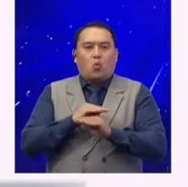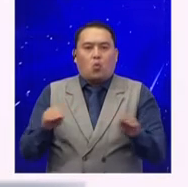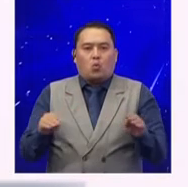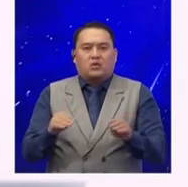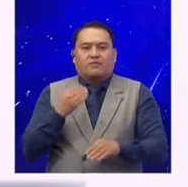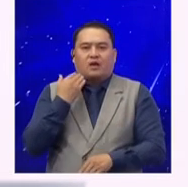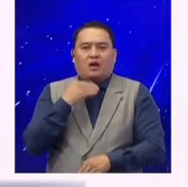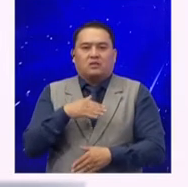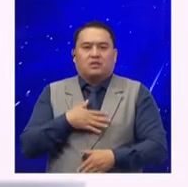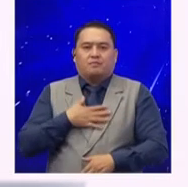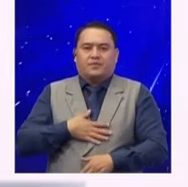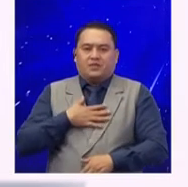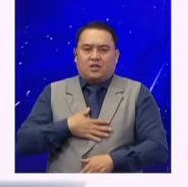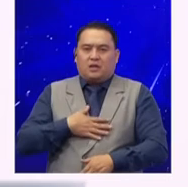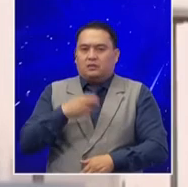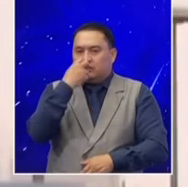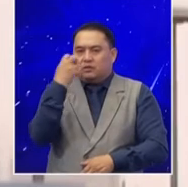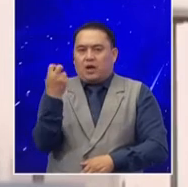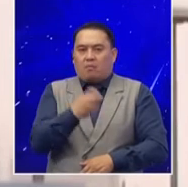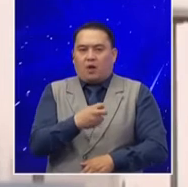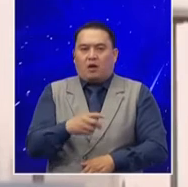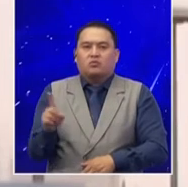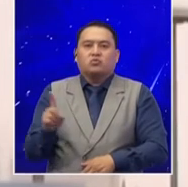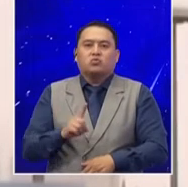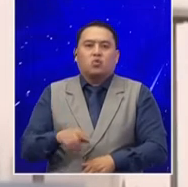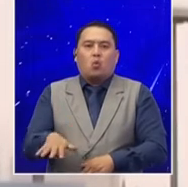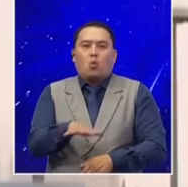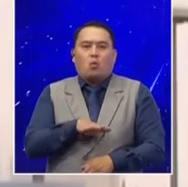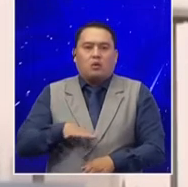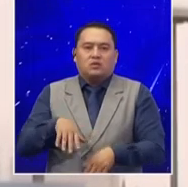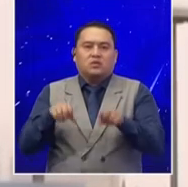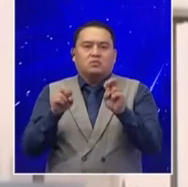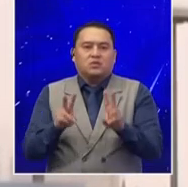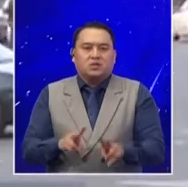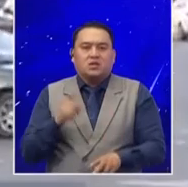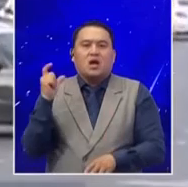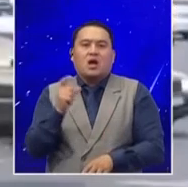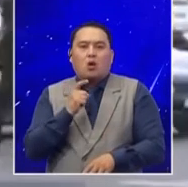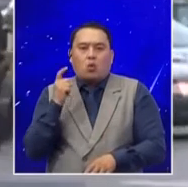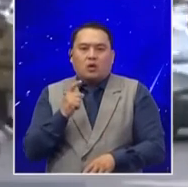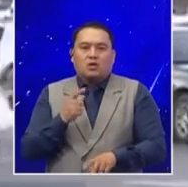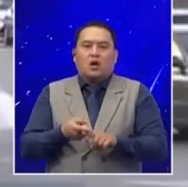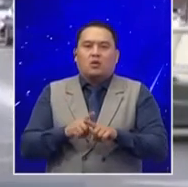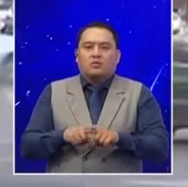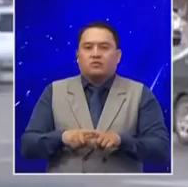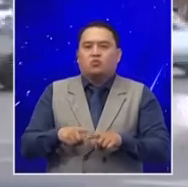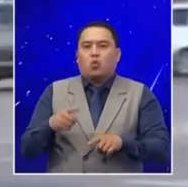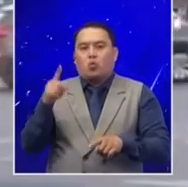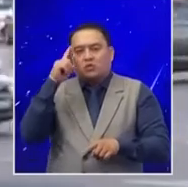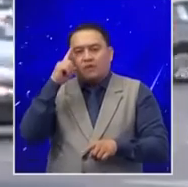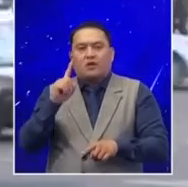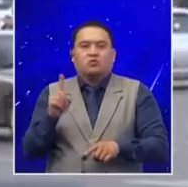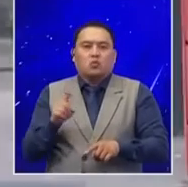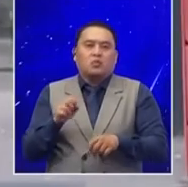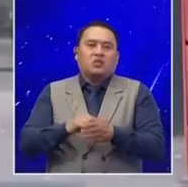его качества. В частности, запах гари ощущали жители Левобережья. Специалисты экологии сходятся во мнении,